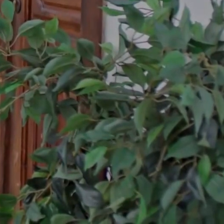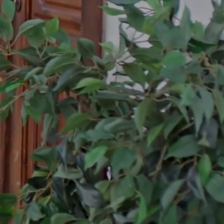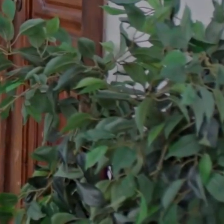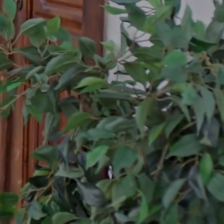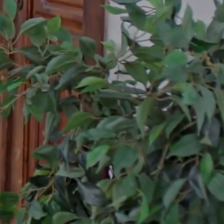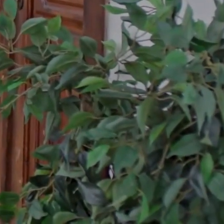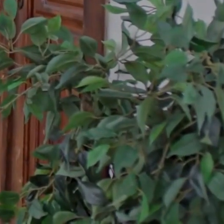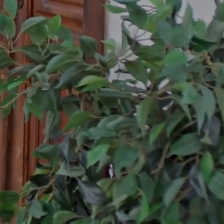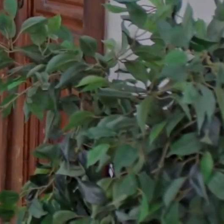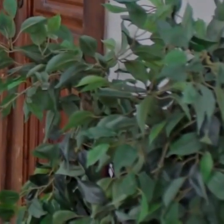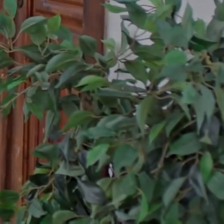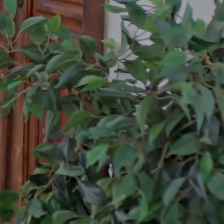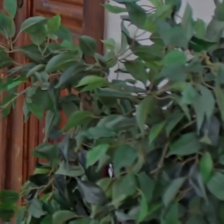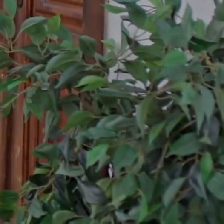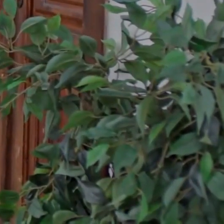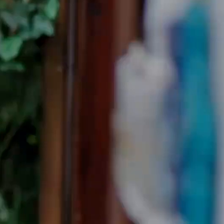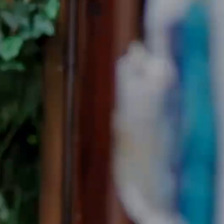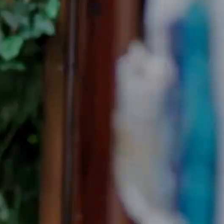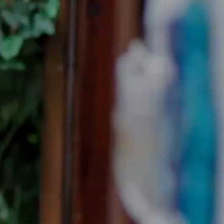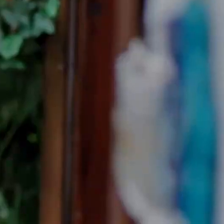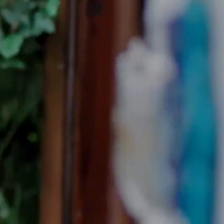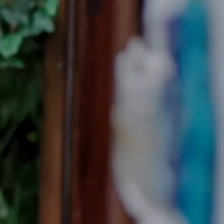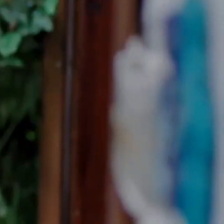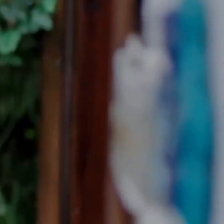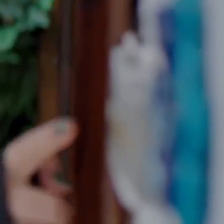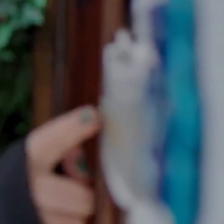Beklerken sıkıntılı, elini kolunu sallayıp hareket ettiriyor.